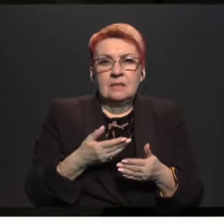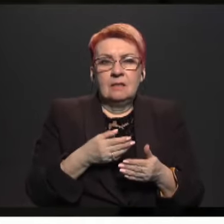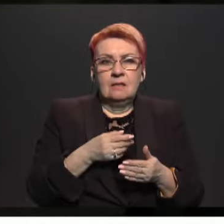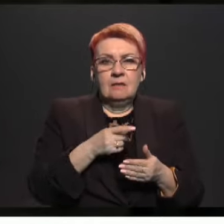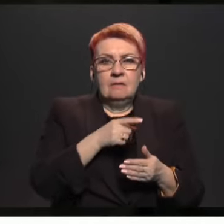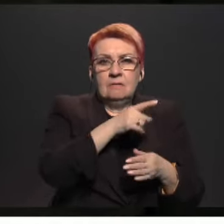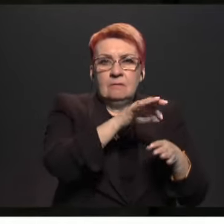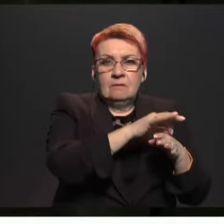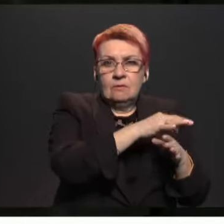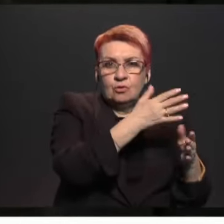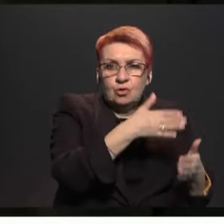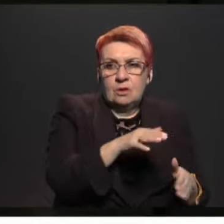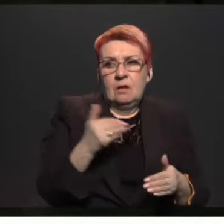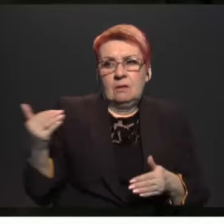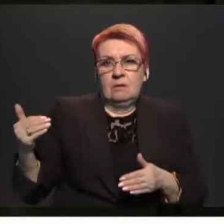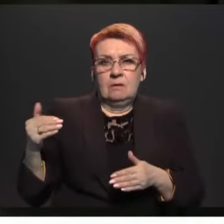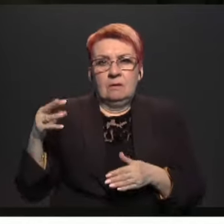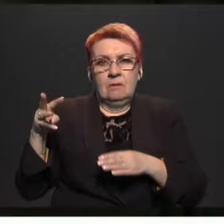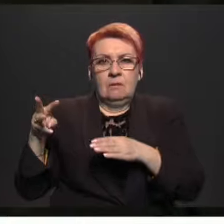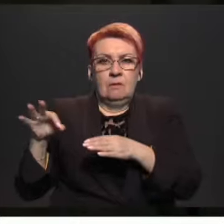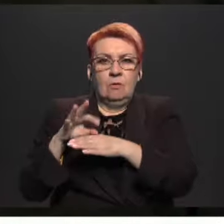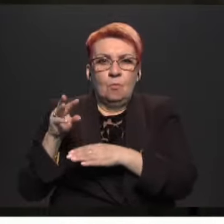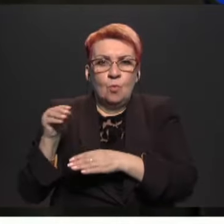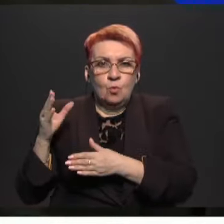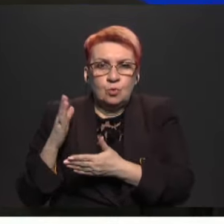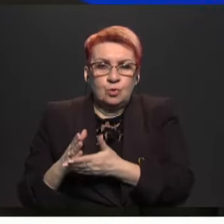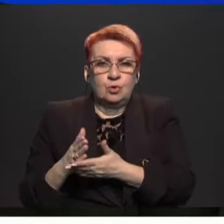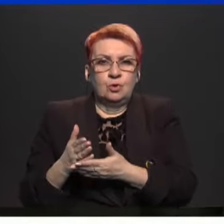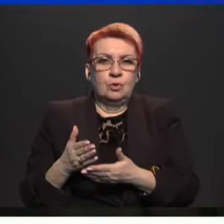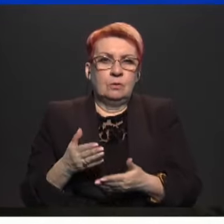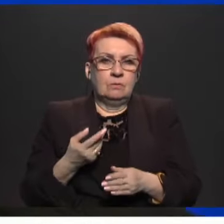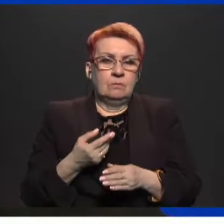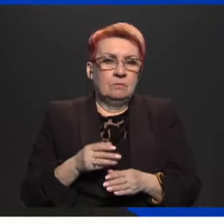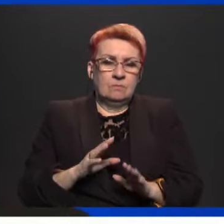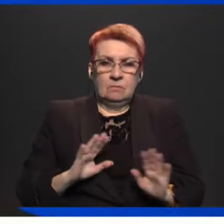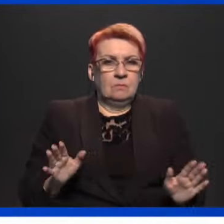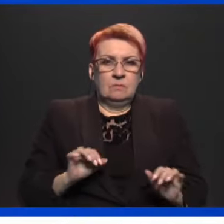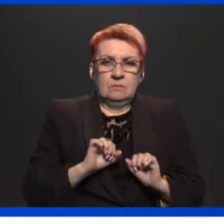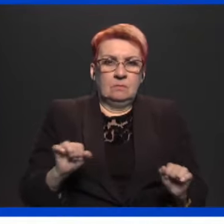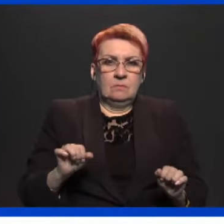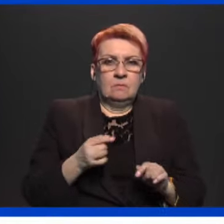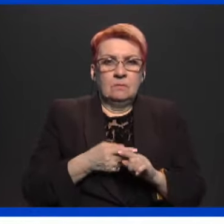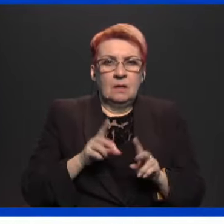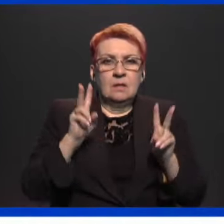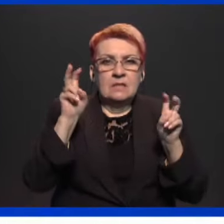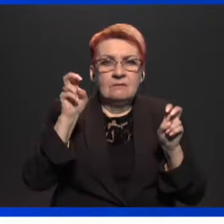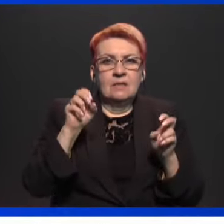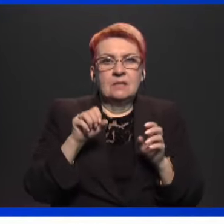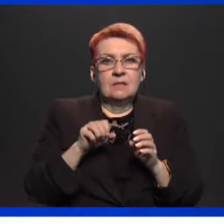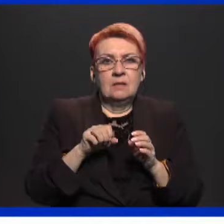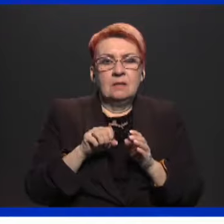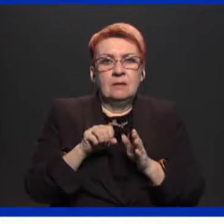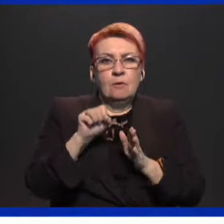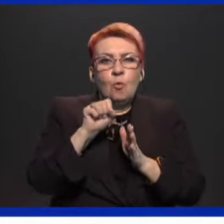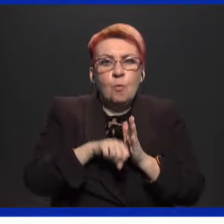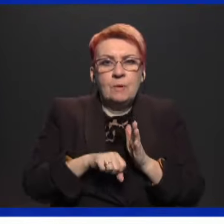семьях людьми, то это дьявольское чувство. Это чувство, которое является убийцей. Убийцей двух